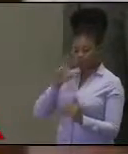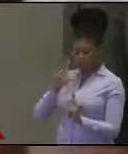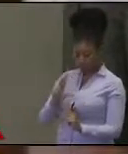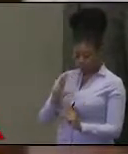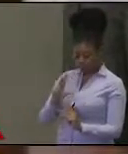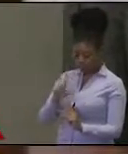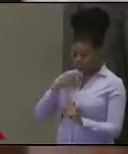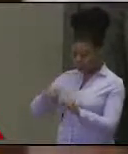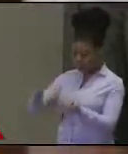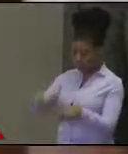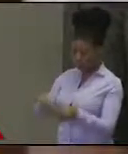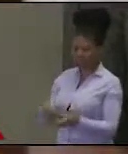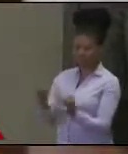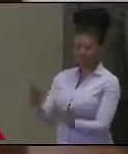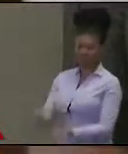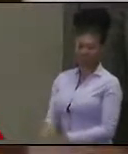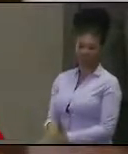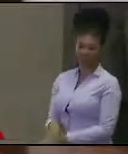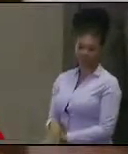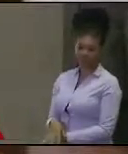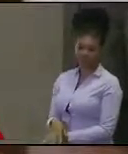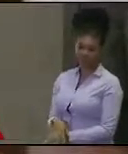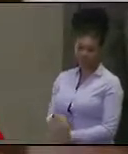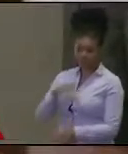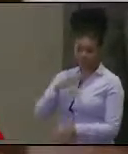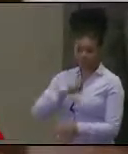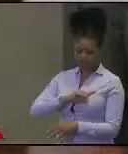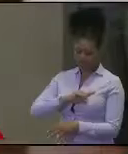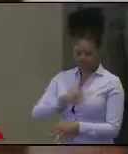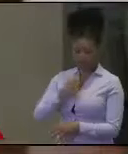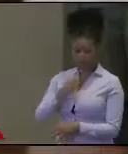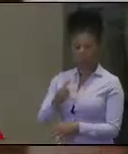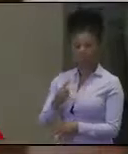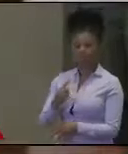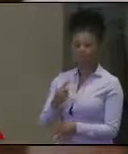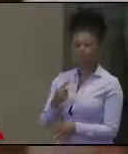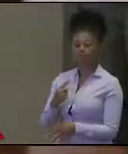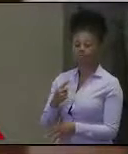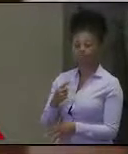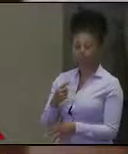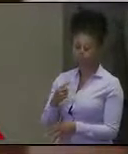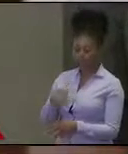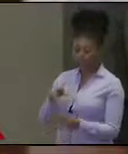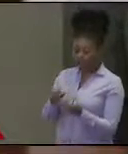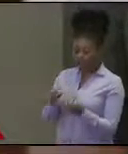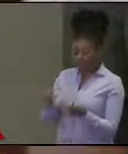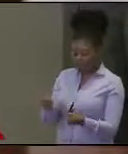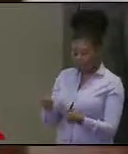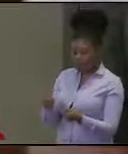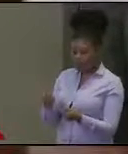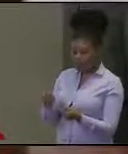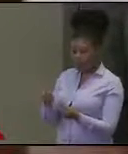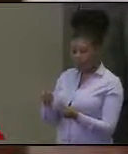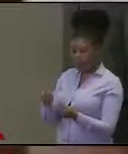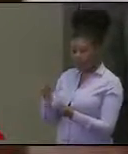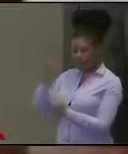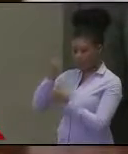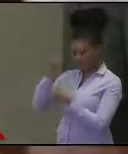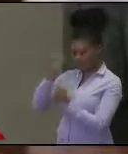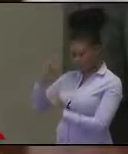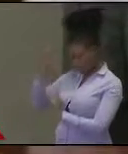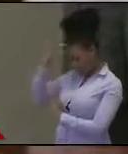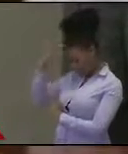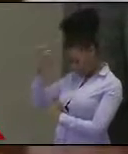nje ucandelwe inxiwa nje ile nto ke ndithi ke Nkosi ugwemngele lo mcimbi mane kuthiwa umhlaba wasezilalini ngowenkosi communal